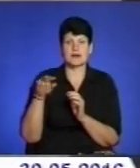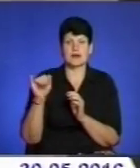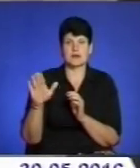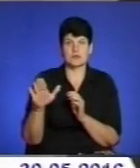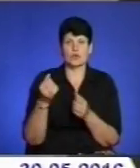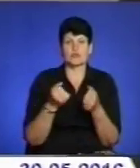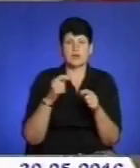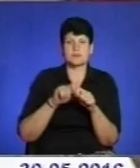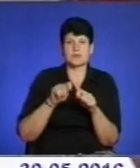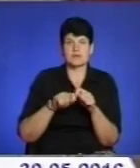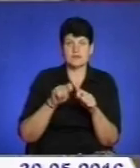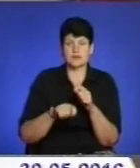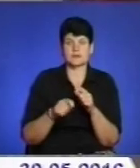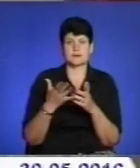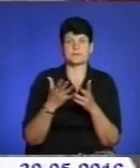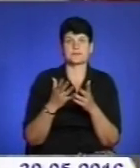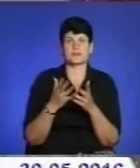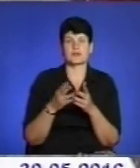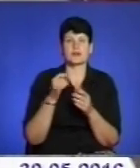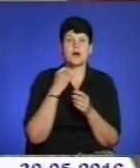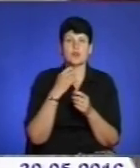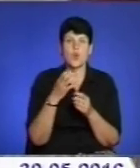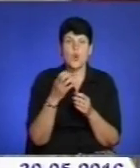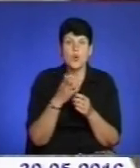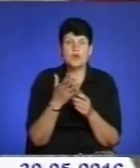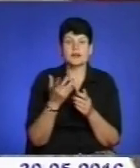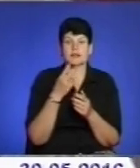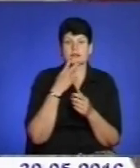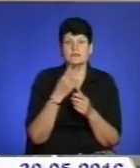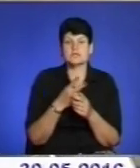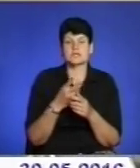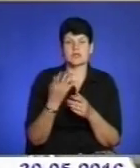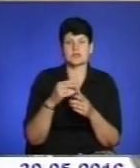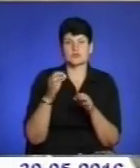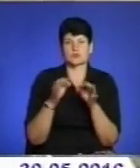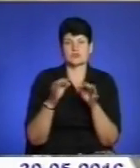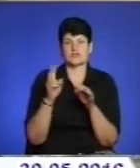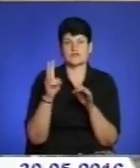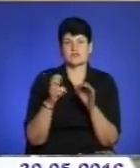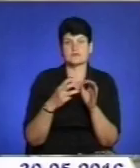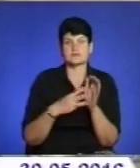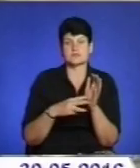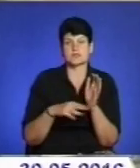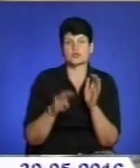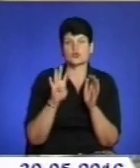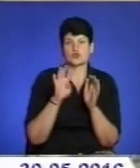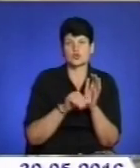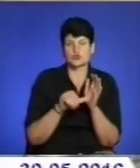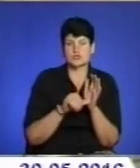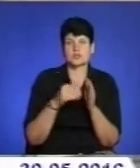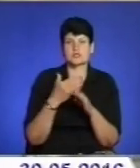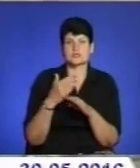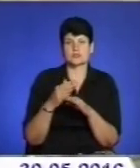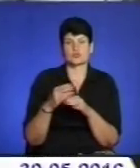вміст алкоголю. Подія внесена до єдиного реєстру досудових розслідувань за статтею 286 частиною 2 Кримінального